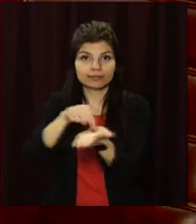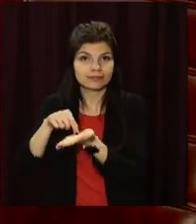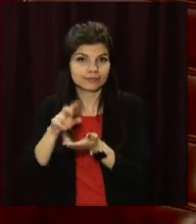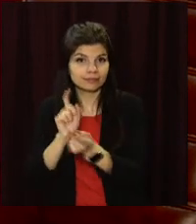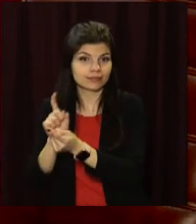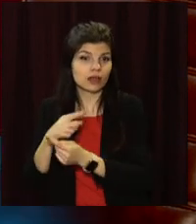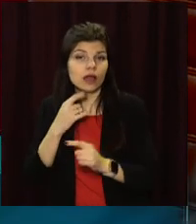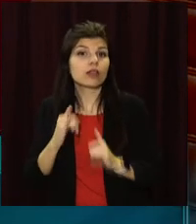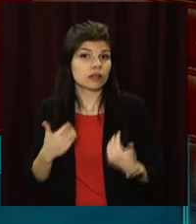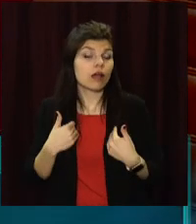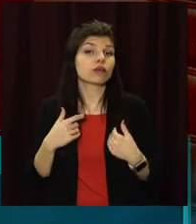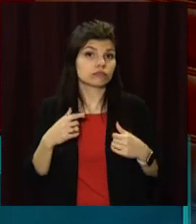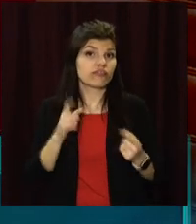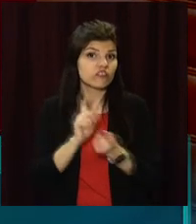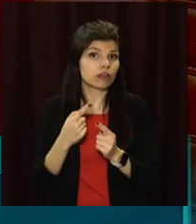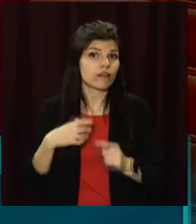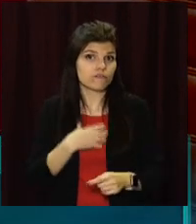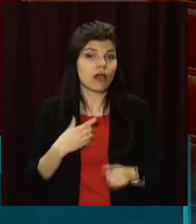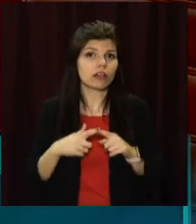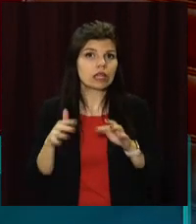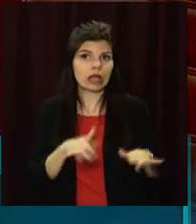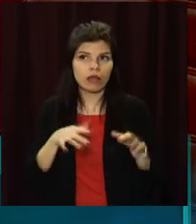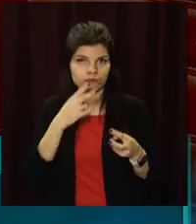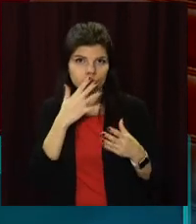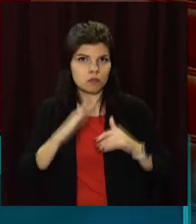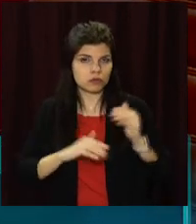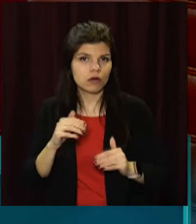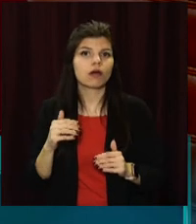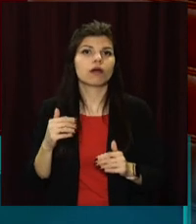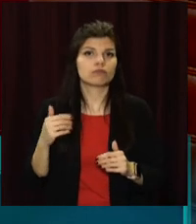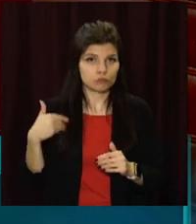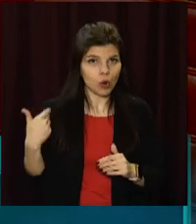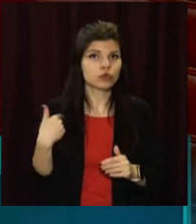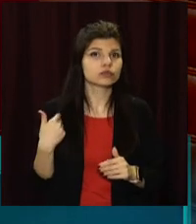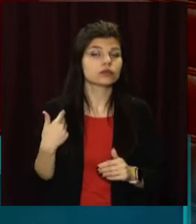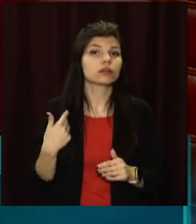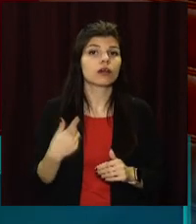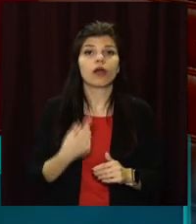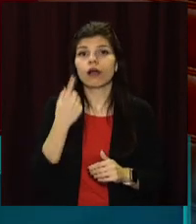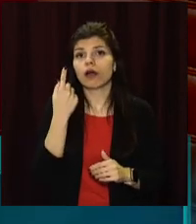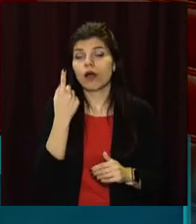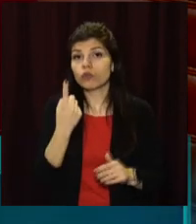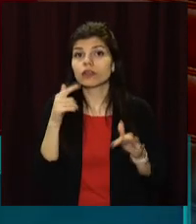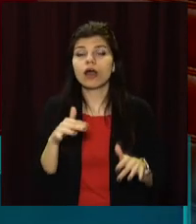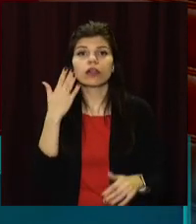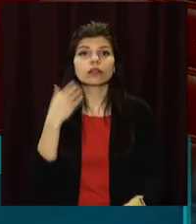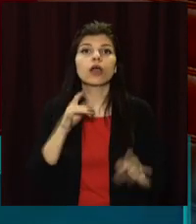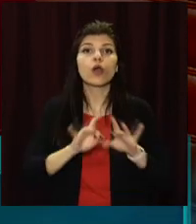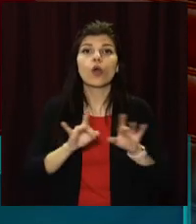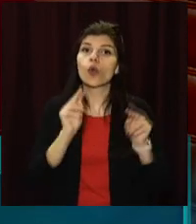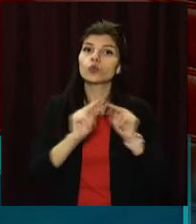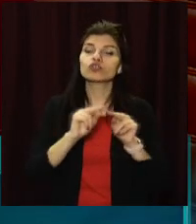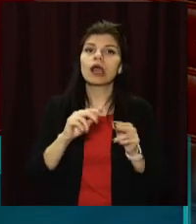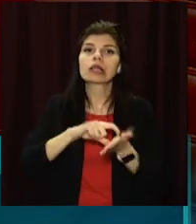зустрічі, тому що вважаємо це найдієвішим засобом профілактики, адже одна справа, коли розповідає вчитель,